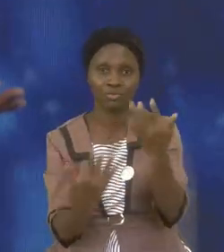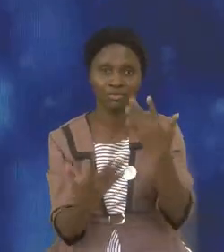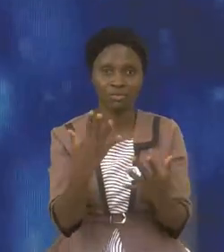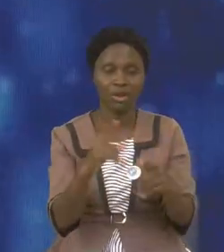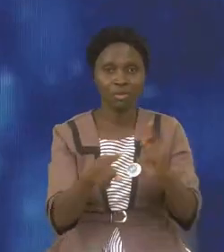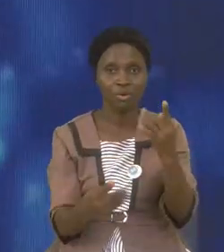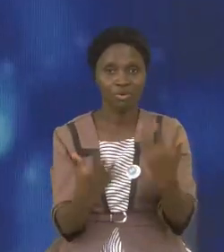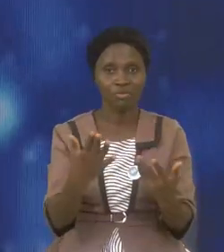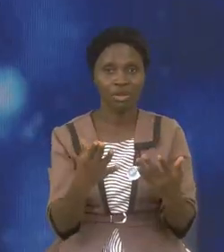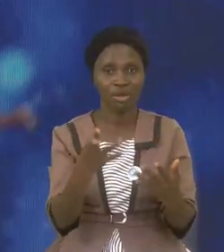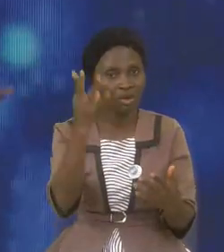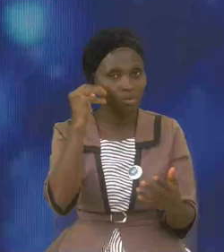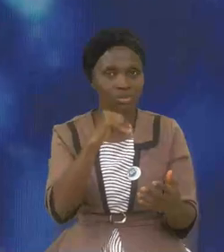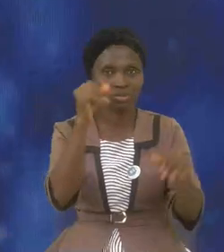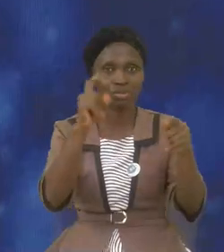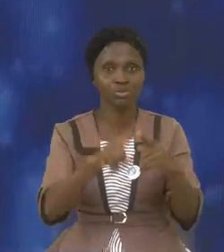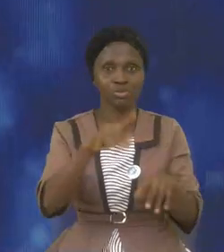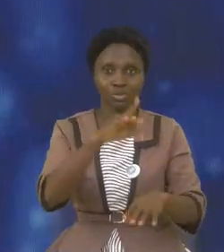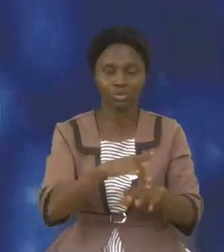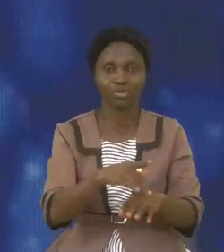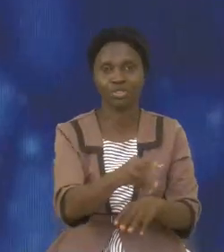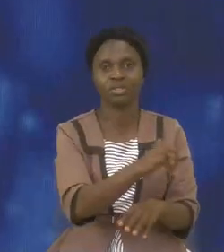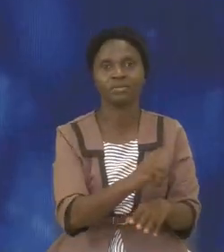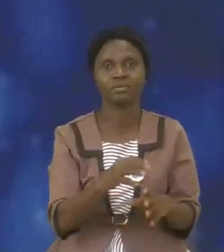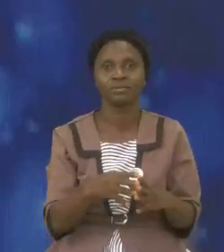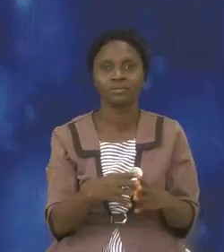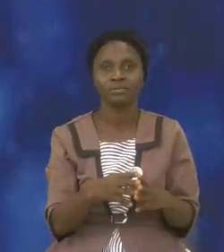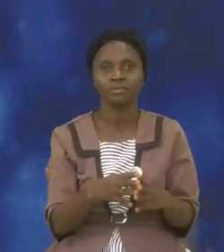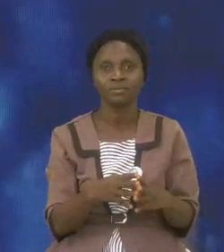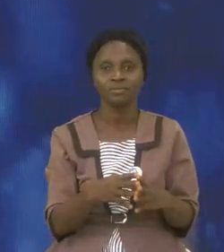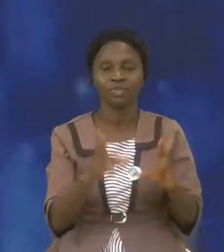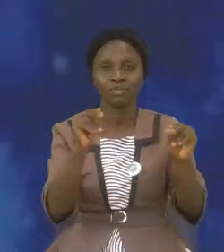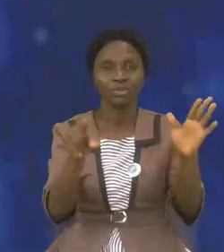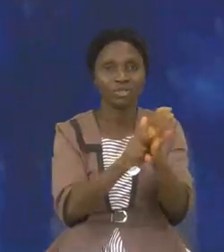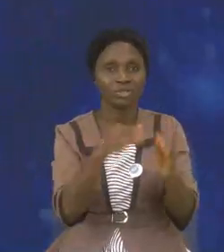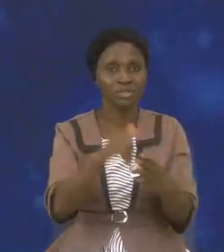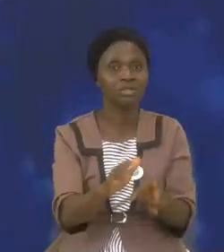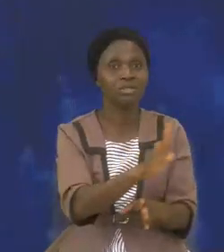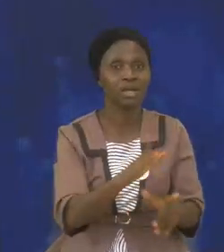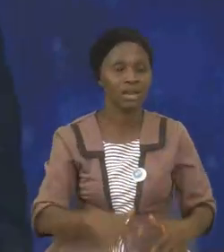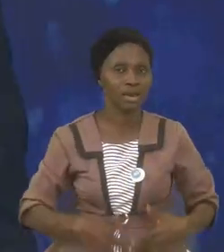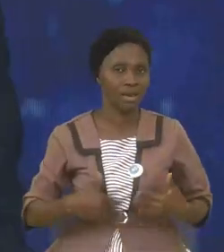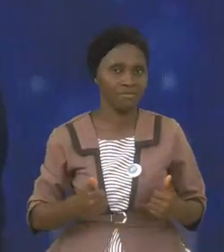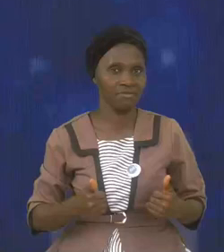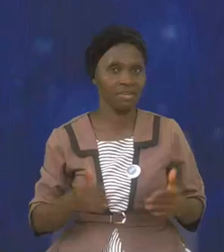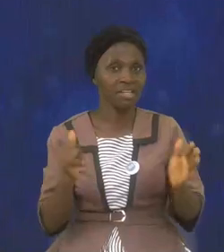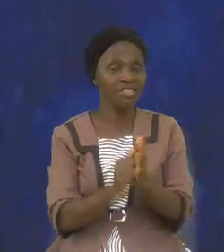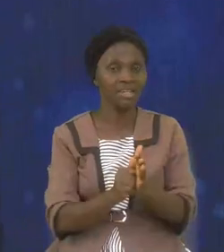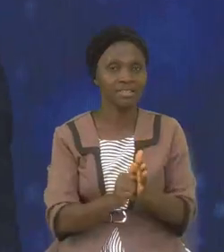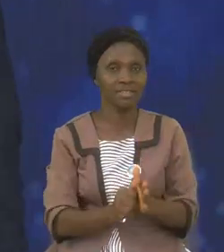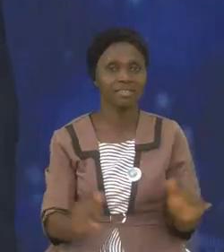le feu n'était pas en mesure de les consumer, d'agir négativement sur leur vie.